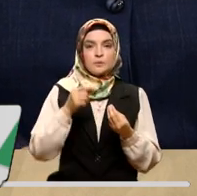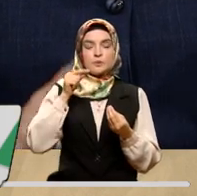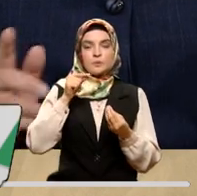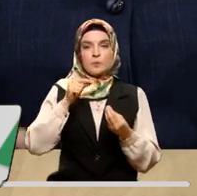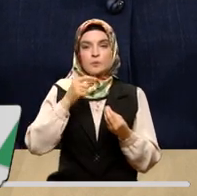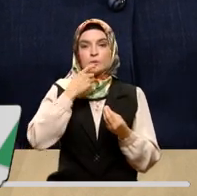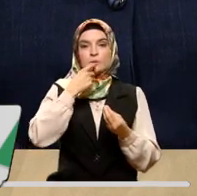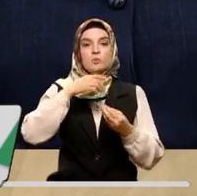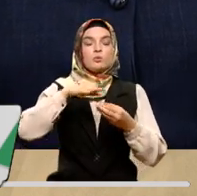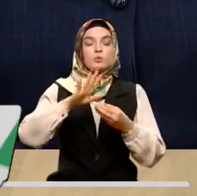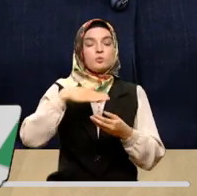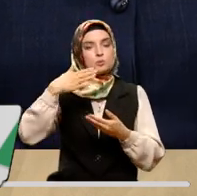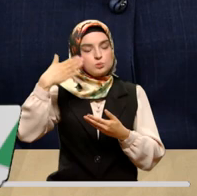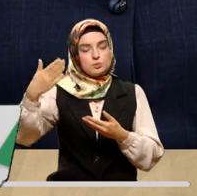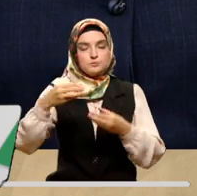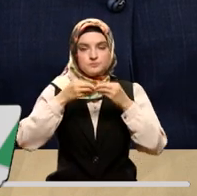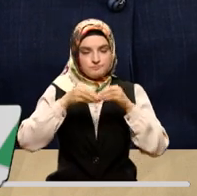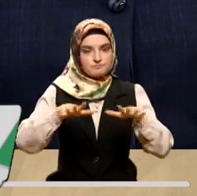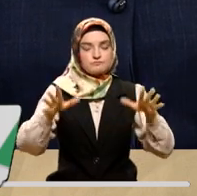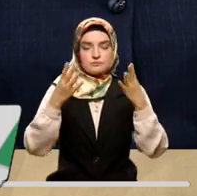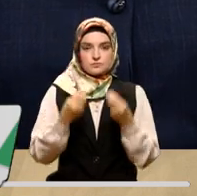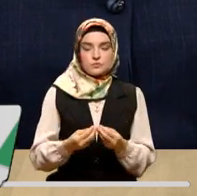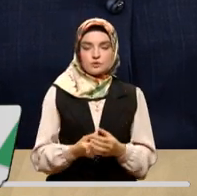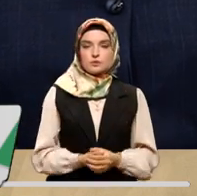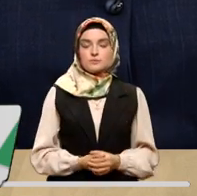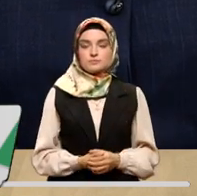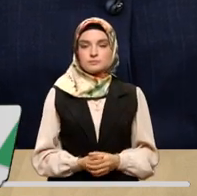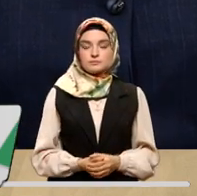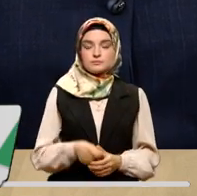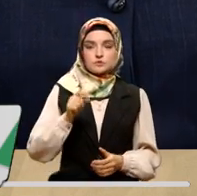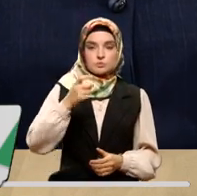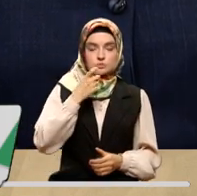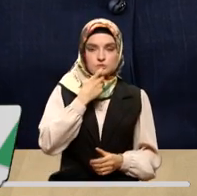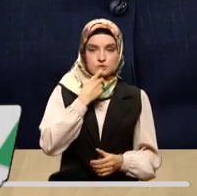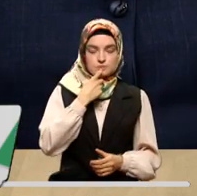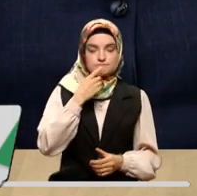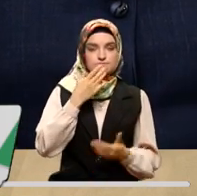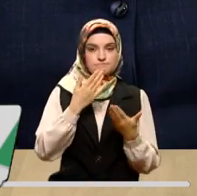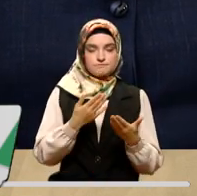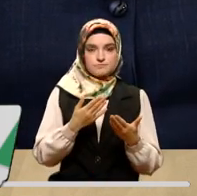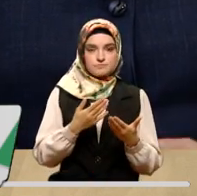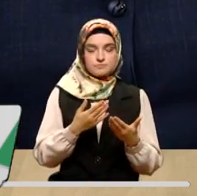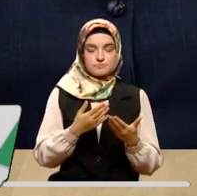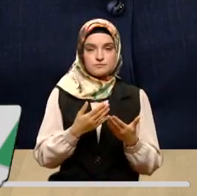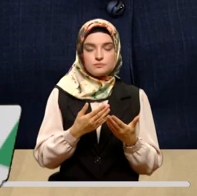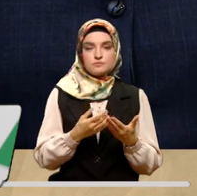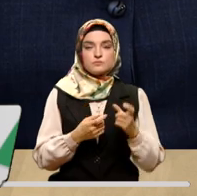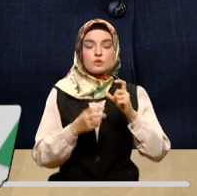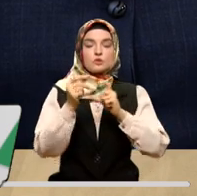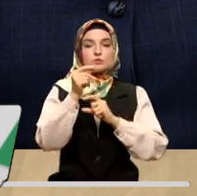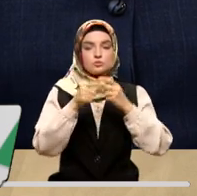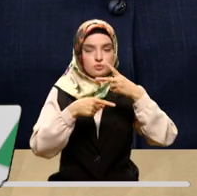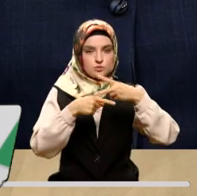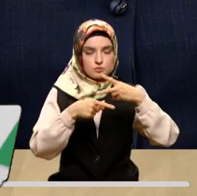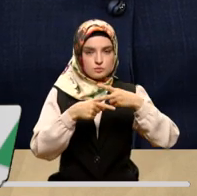değil. Daha sonraki yıllarda inşallah. Bu yıl tabii işte Elif cüzumuz, etkinlik kitaplarımız,